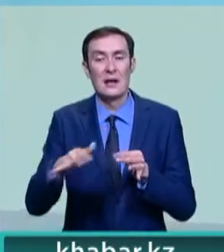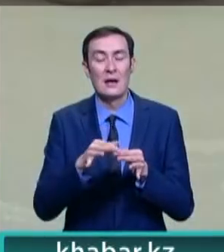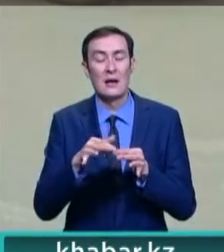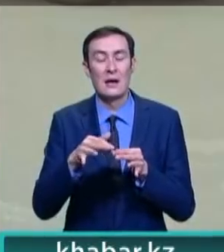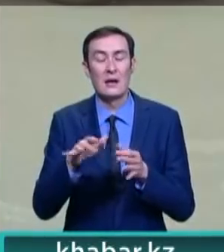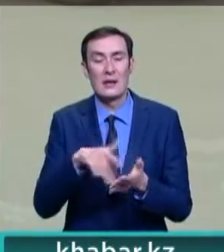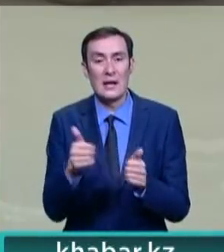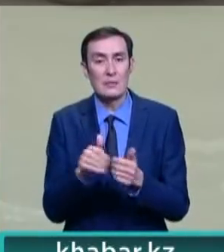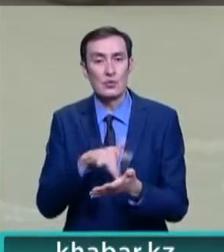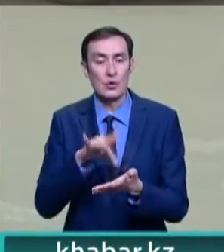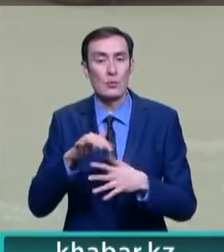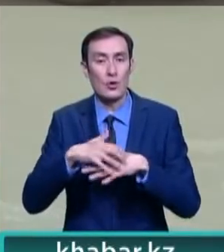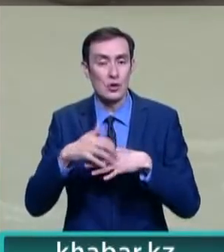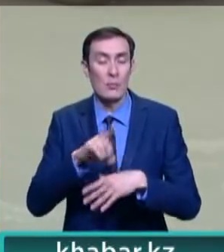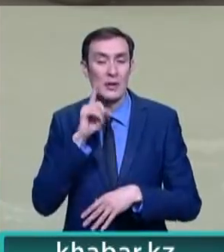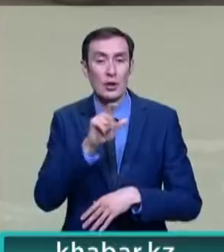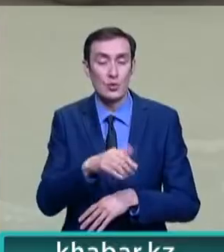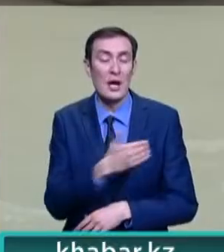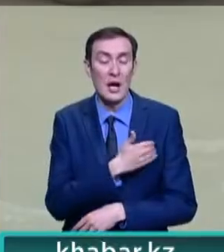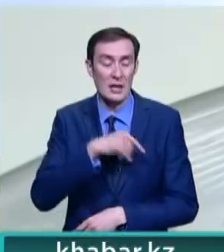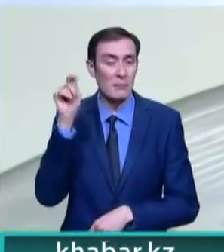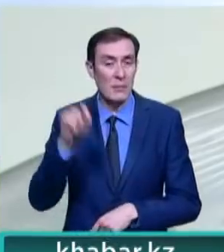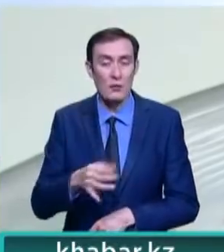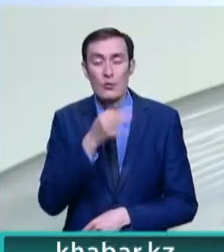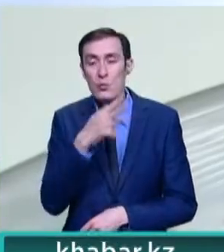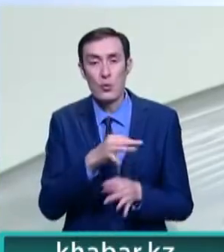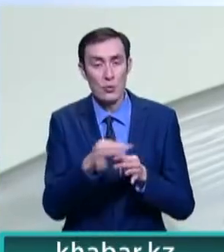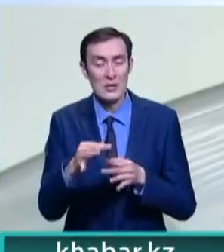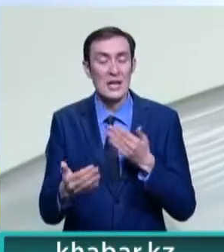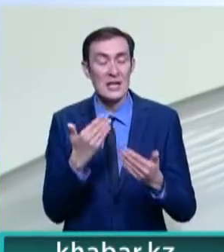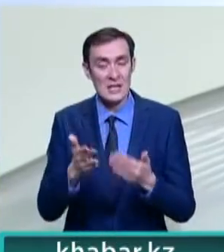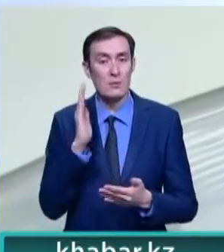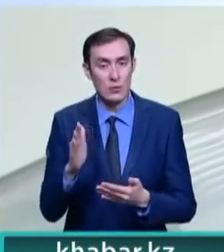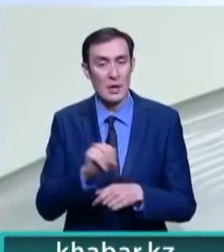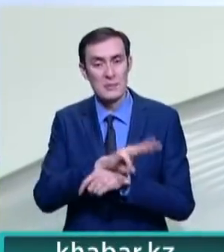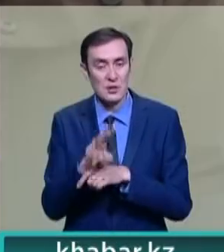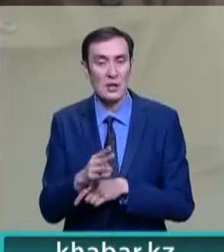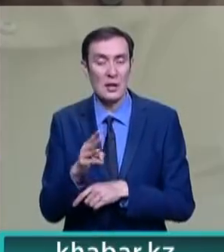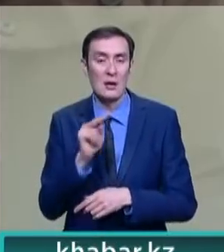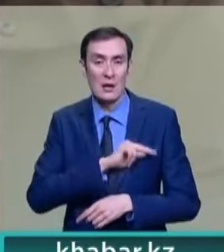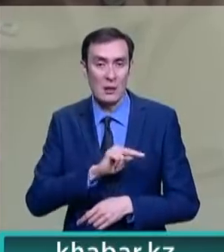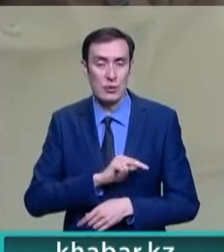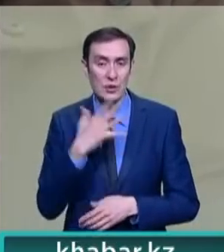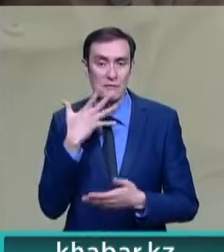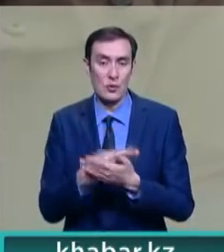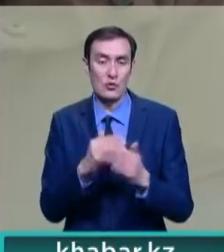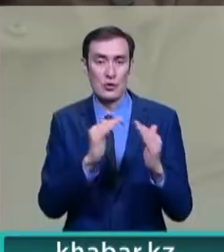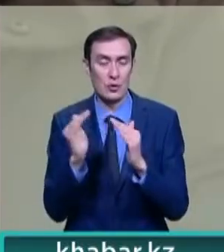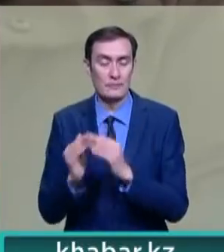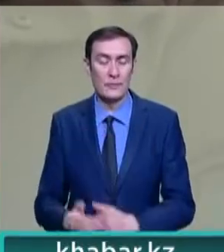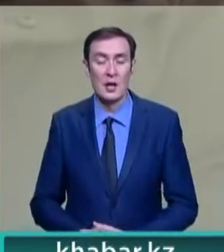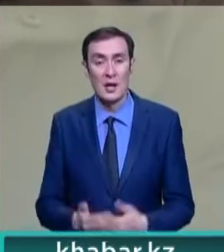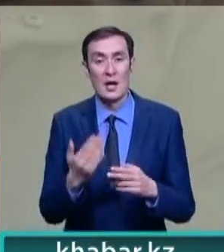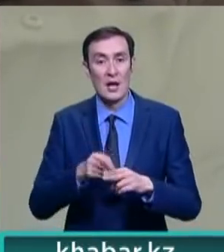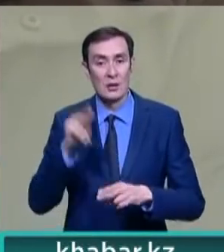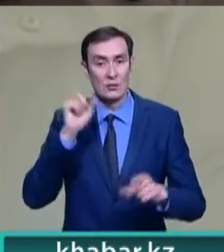от Кокшетау. По его словам, молодые люди готовы поехать в любой регион, если у них будет постоянная работа и свое жилье. Здесь же 100 хирургов потребуемся. Данный